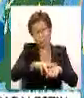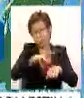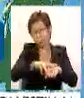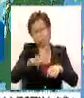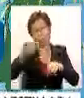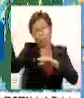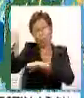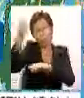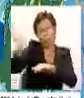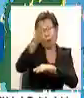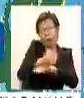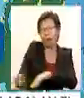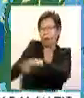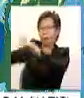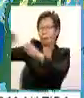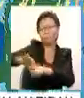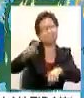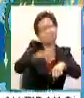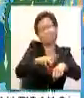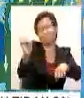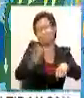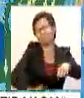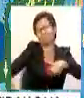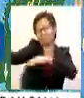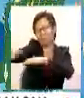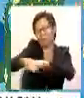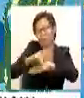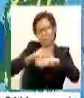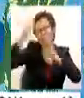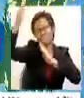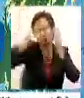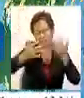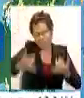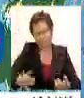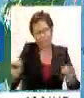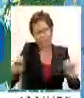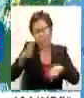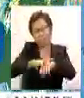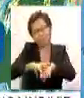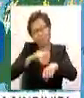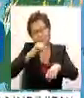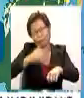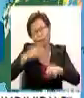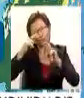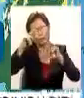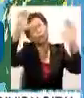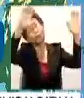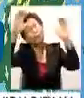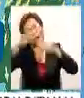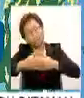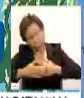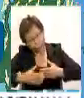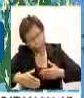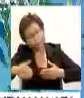amaran angin kencang dan laut bergelora bagi mana-mana kawasan perairan di negara kita buat masa ini. Bagi melihat keadaan cuaca, seterusnya